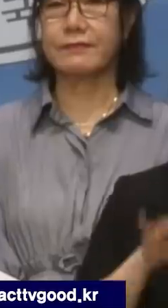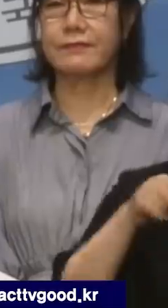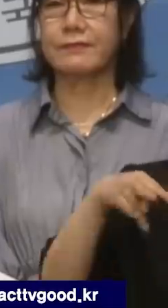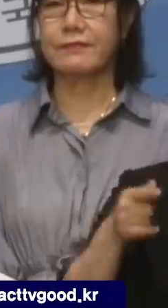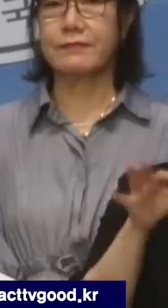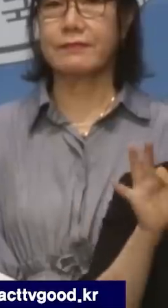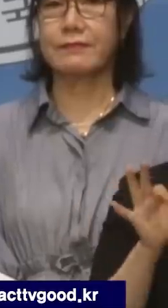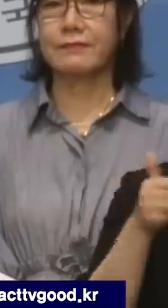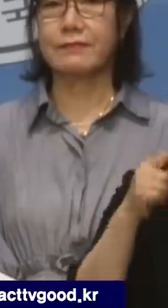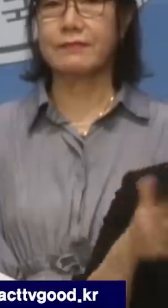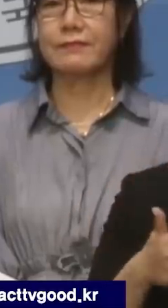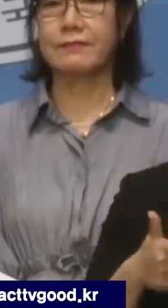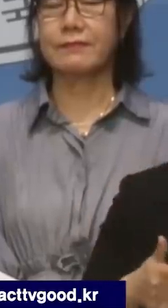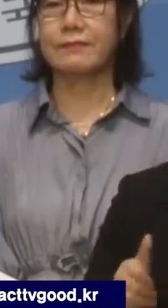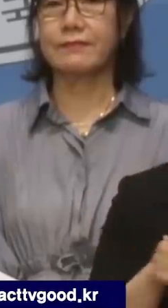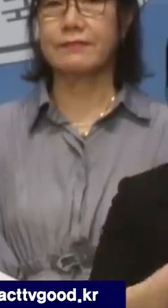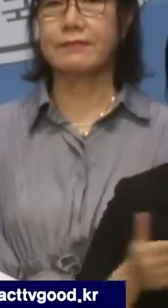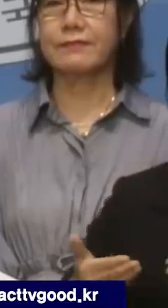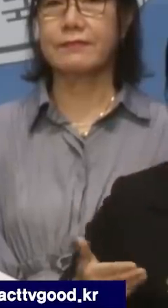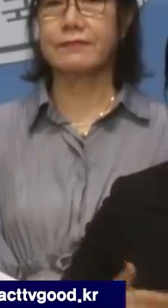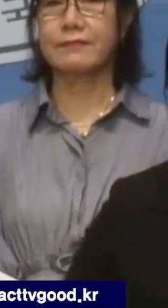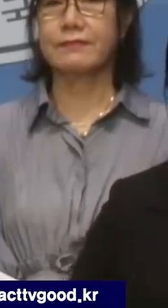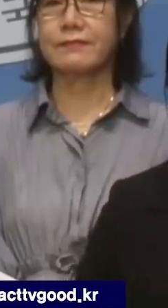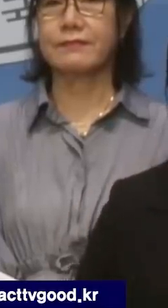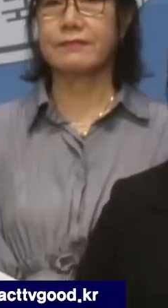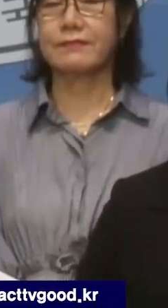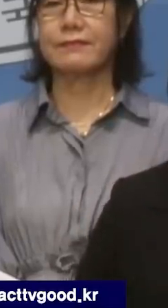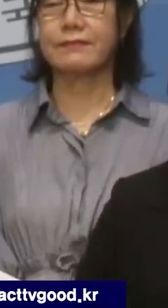이승훈 소상공인위원회 부위원장님 오셨습니다.